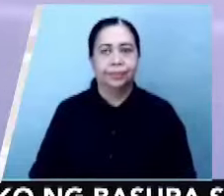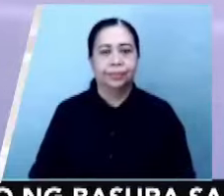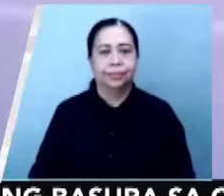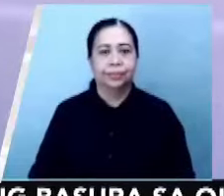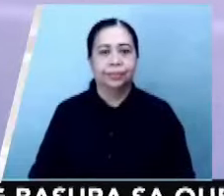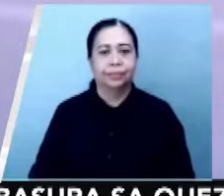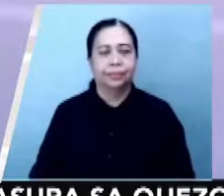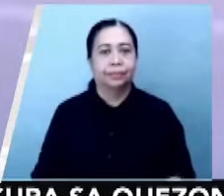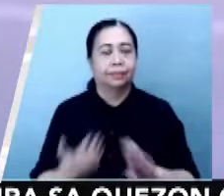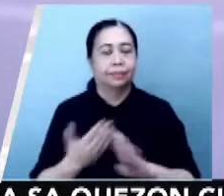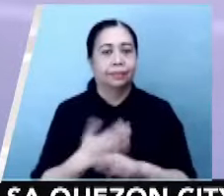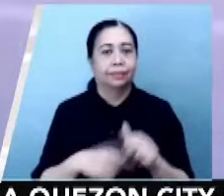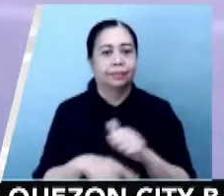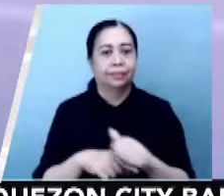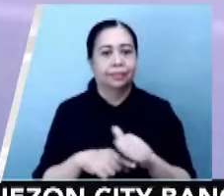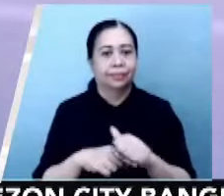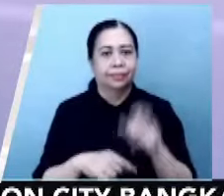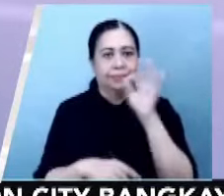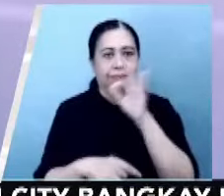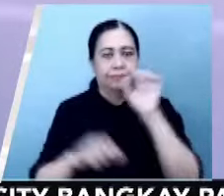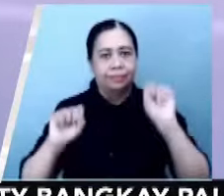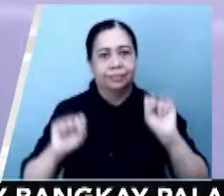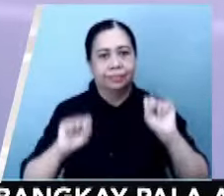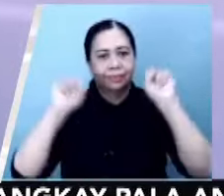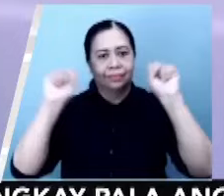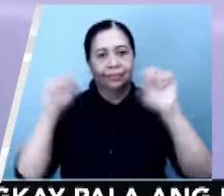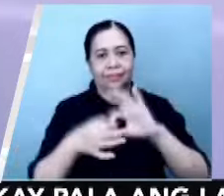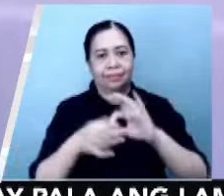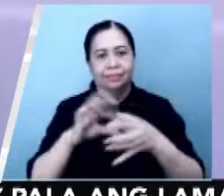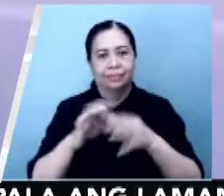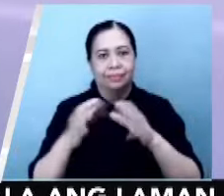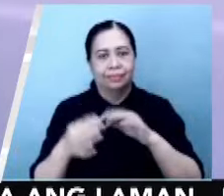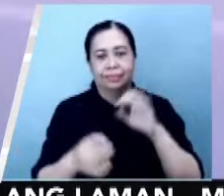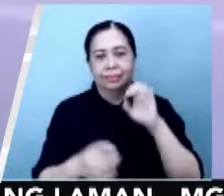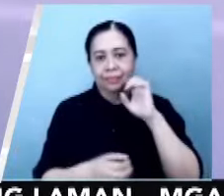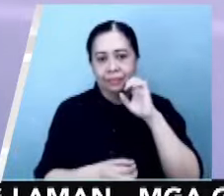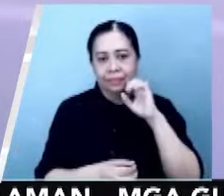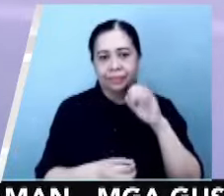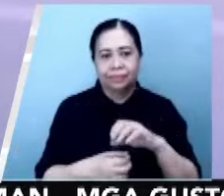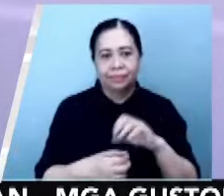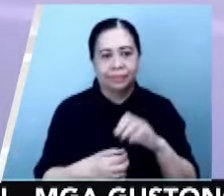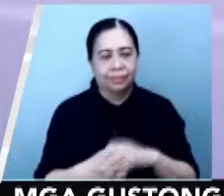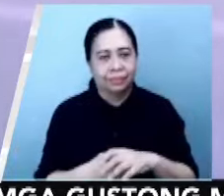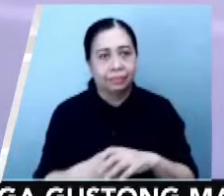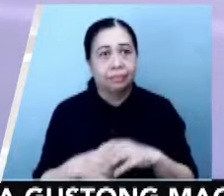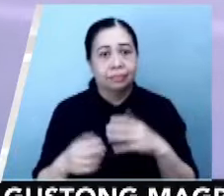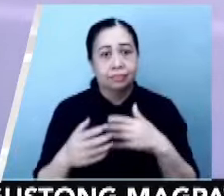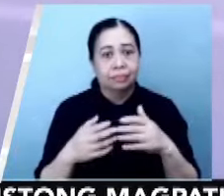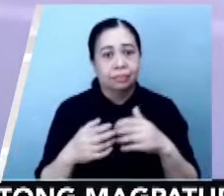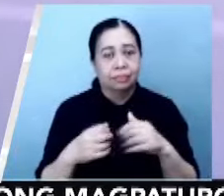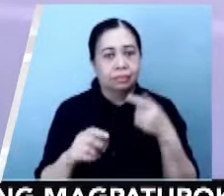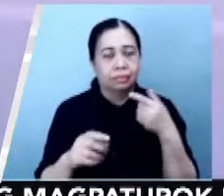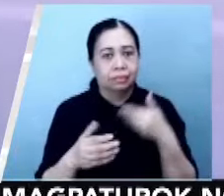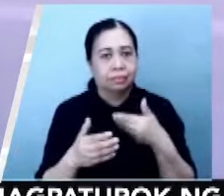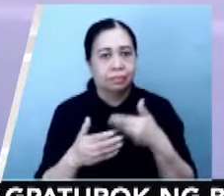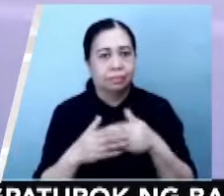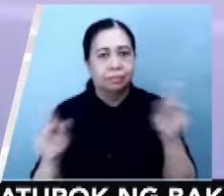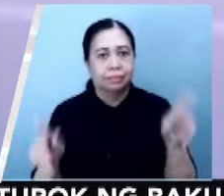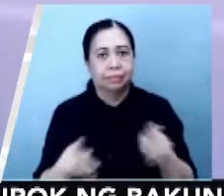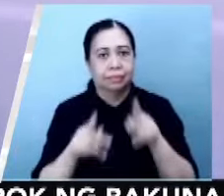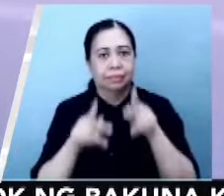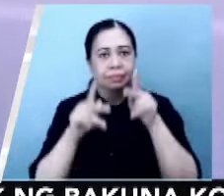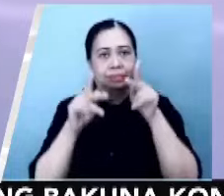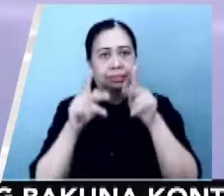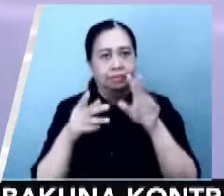Balik training na po ang Filipino weightlifter at Olympian na si Elrin Ando. Palapit man sa kanyang target sa Paris Olympics, hindi